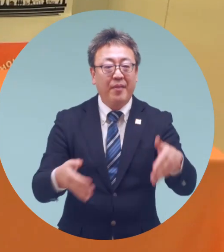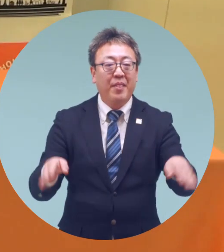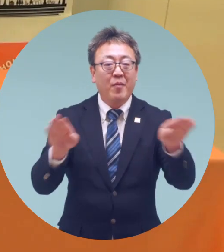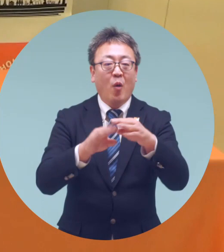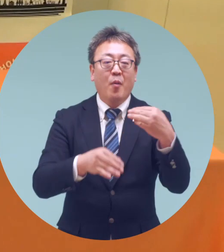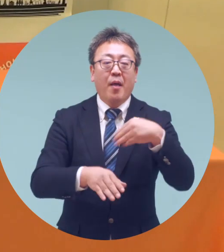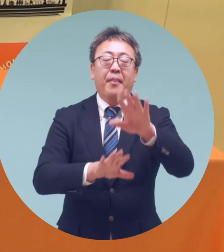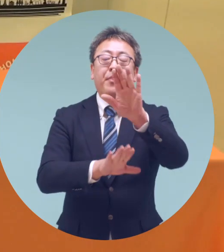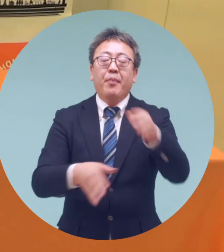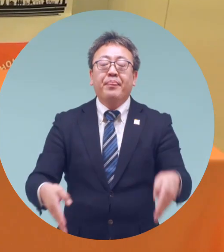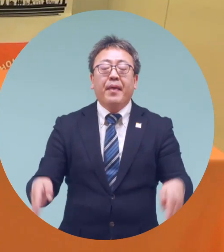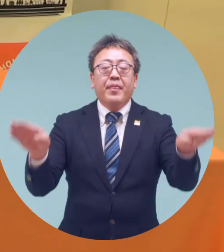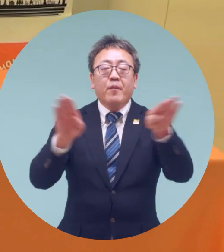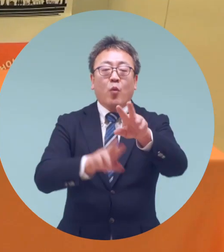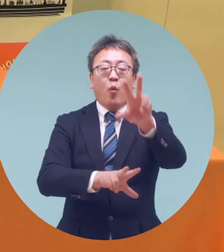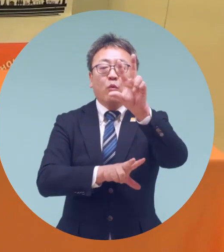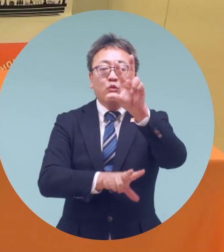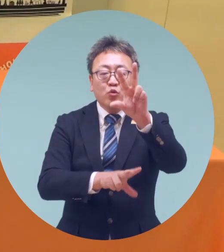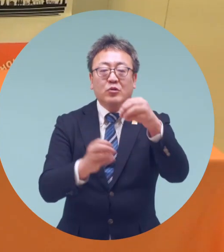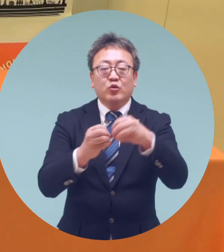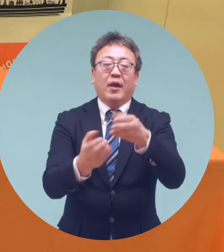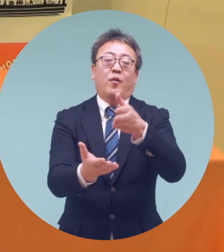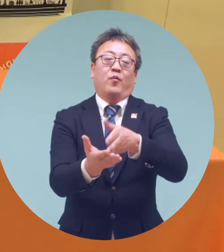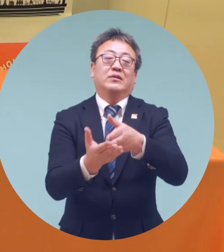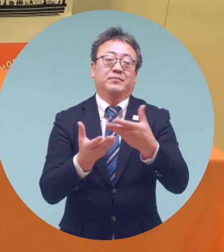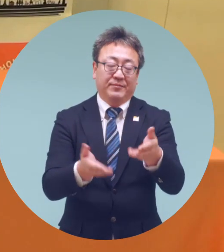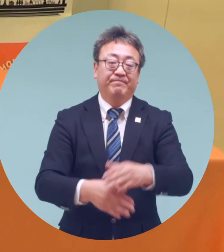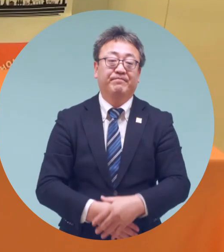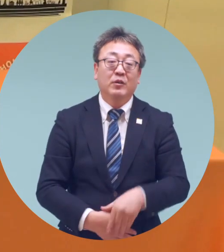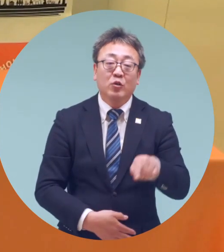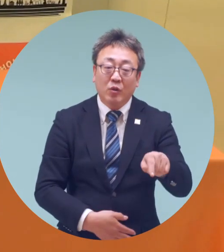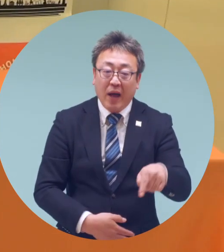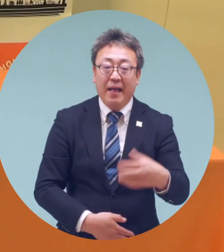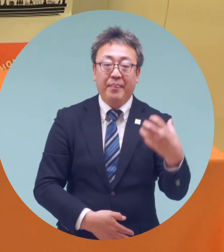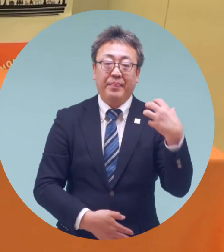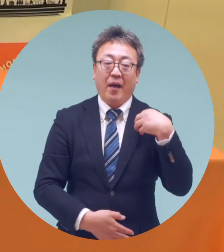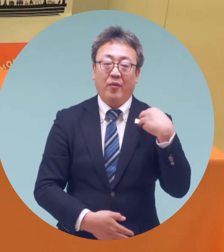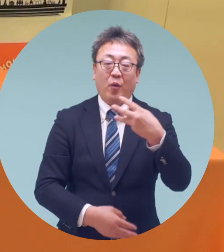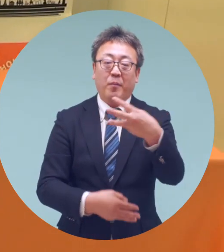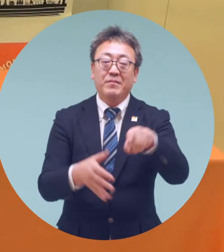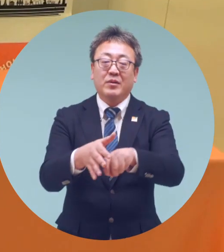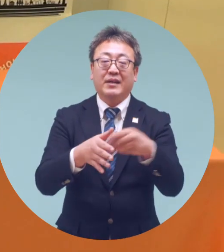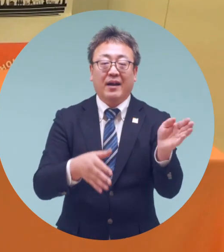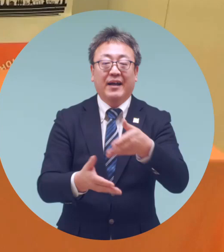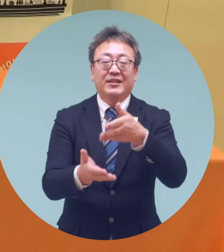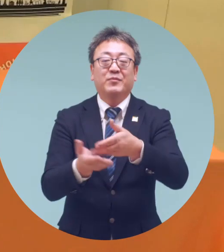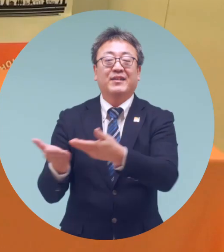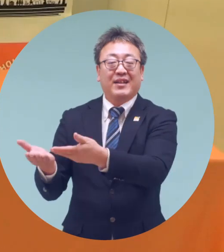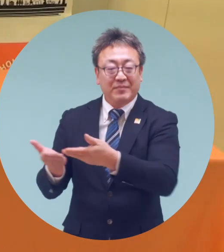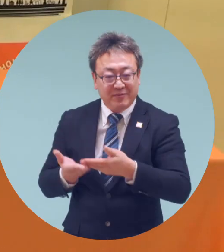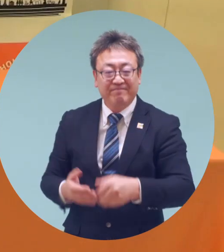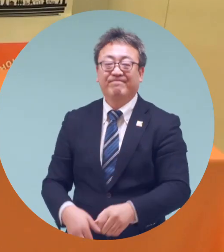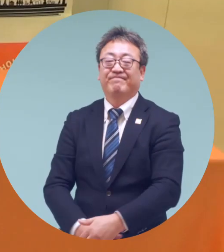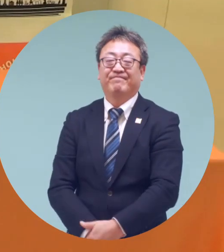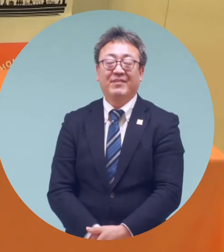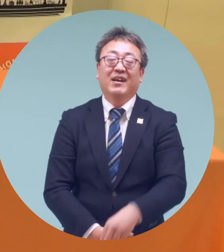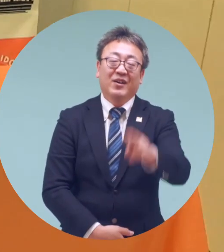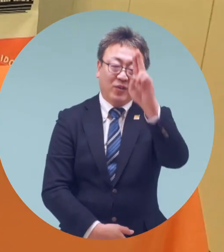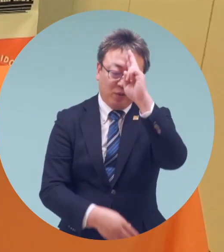うための建物のルールについてお伝えします。それでは担当の三村さんから説明してもらいます